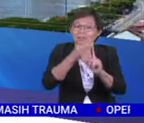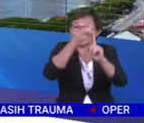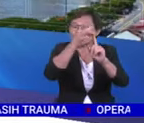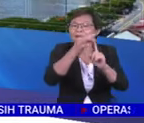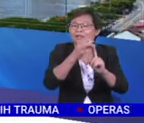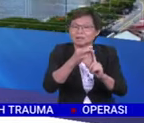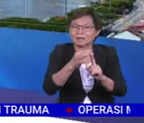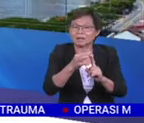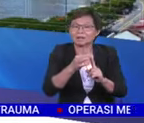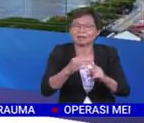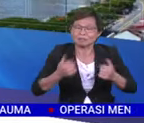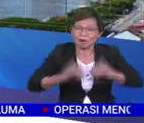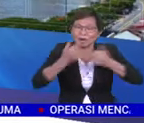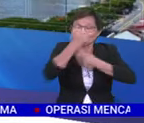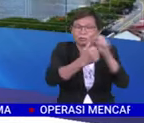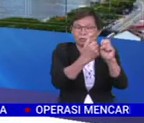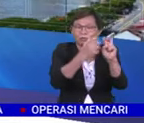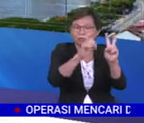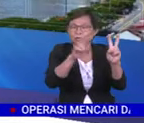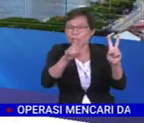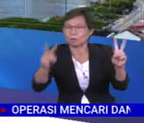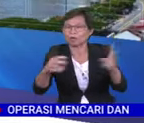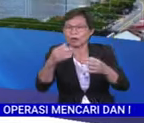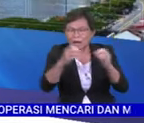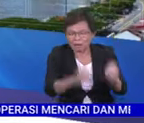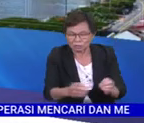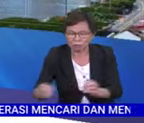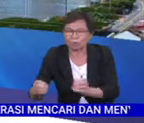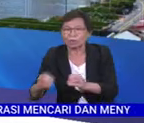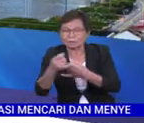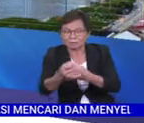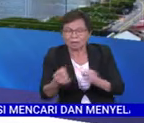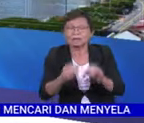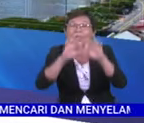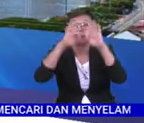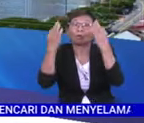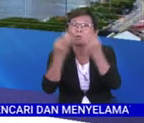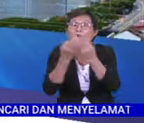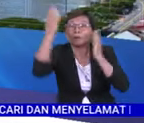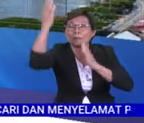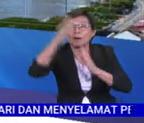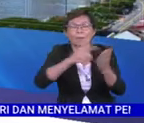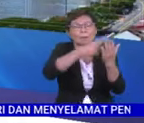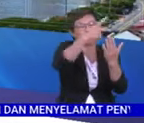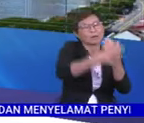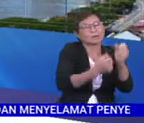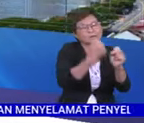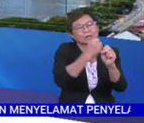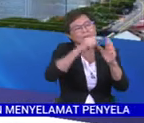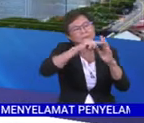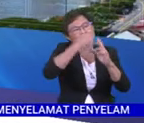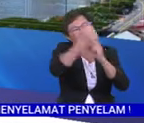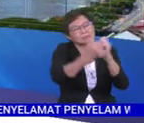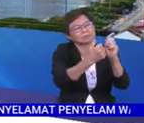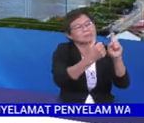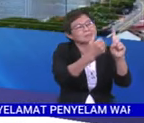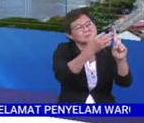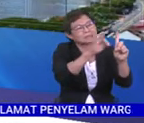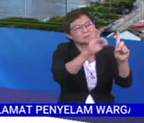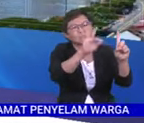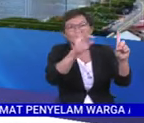2022 anjuran jabatan wanita dan keluarga Serawak yang juga merupakan program tahunan sejak tahun